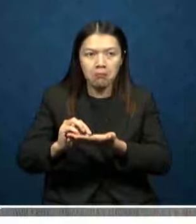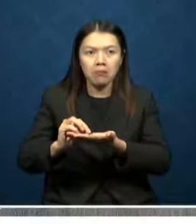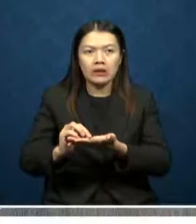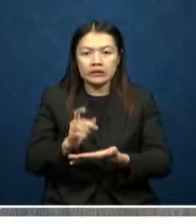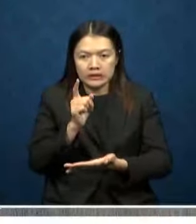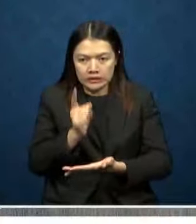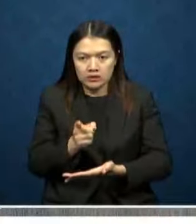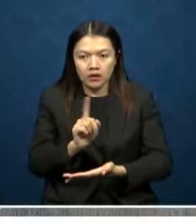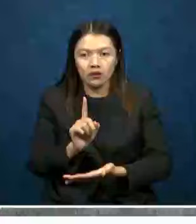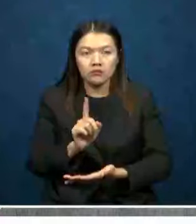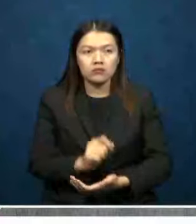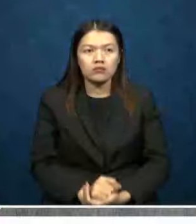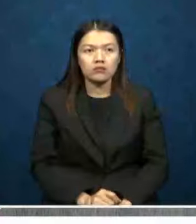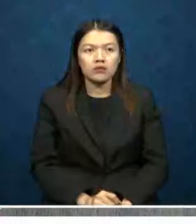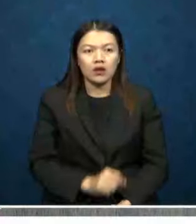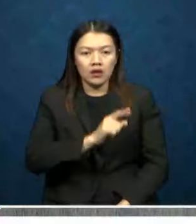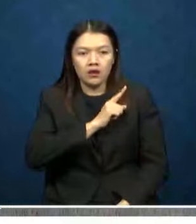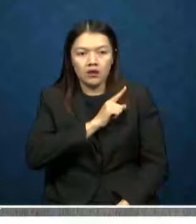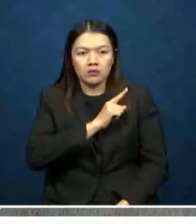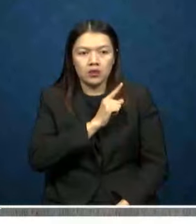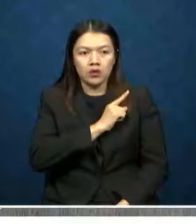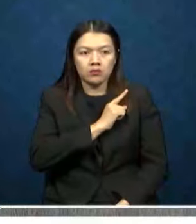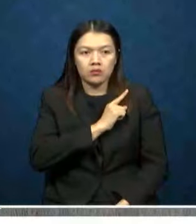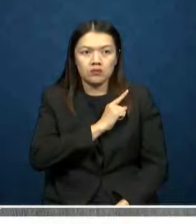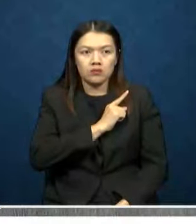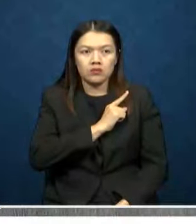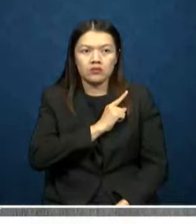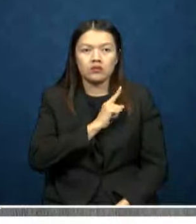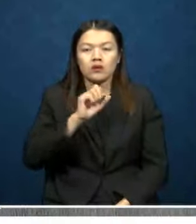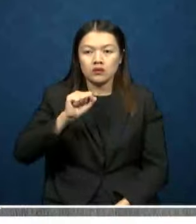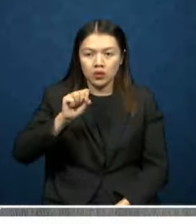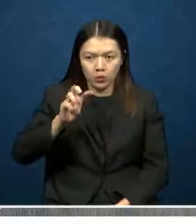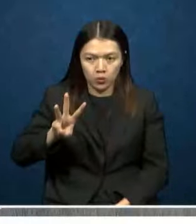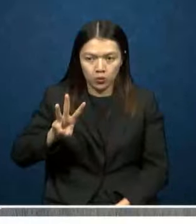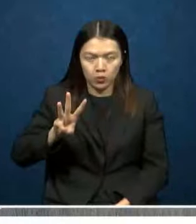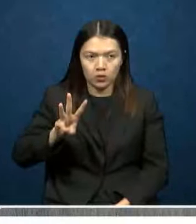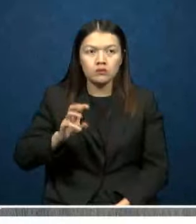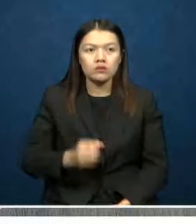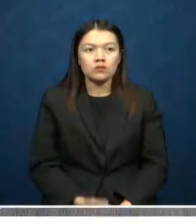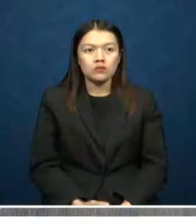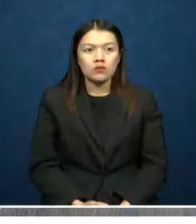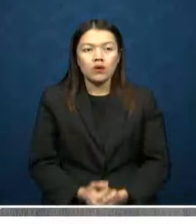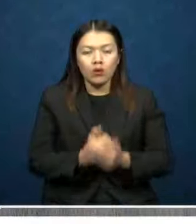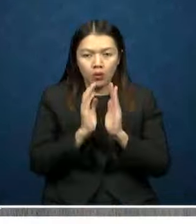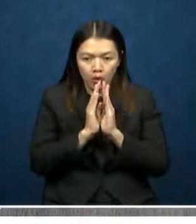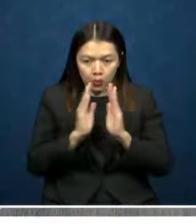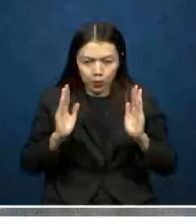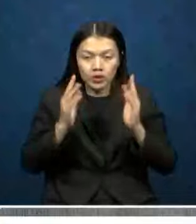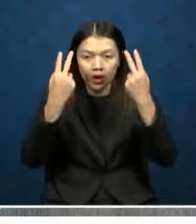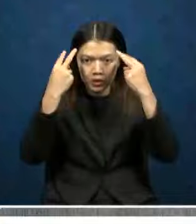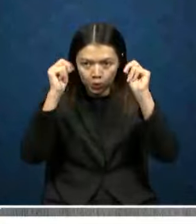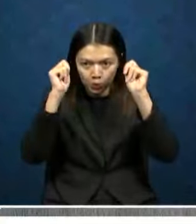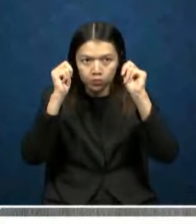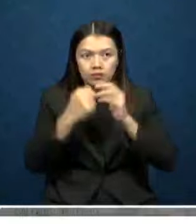เป็นจริงก็เป็นหน้าที่ของสมาชิกวุฒิสภาที่จะต้องขอบพระคุณท่านนายก